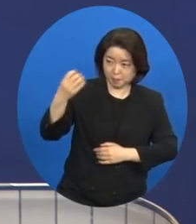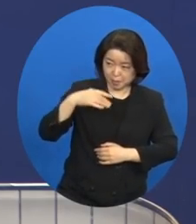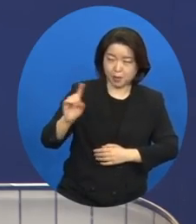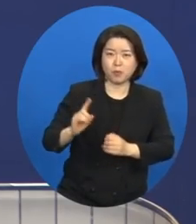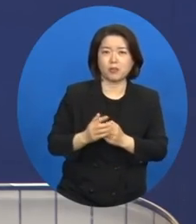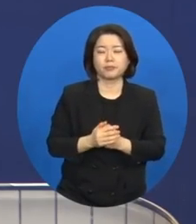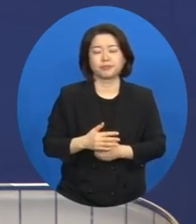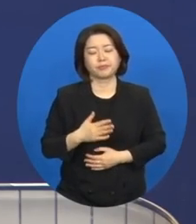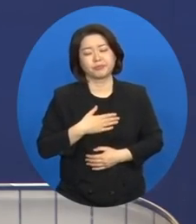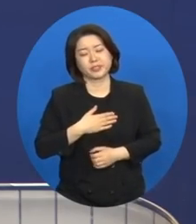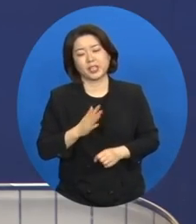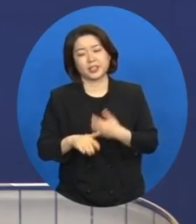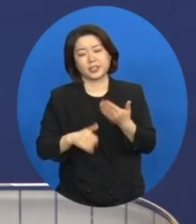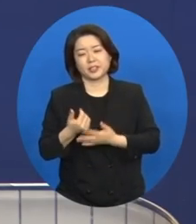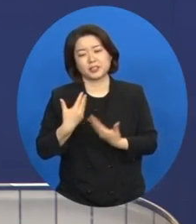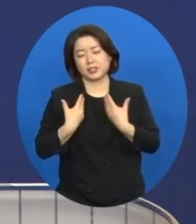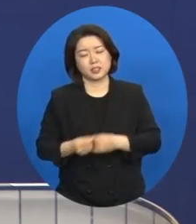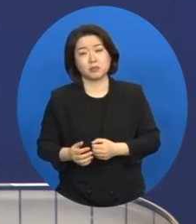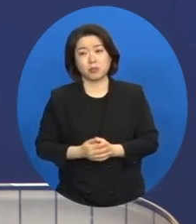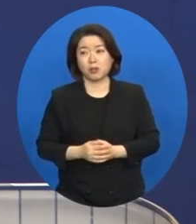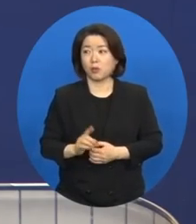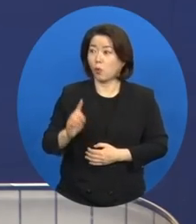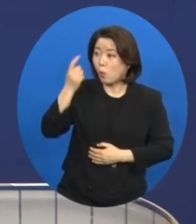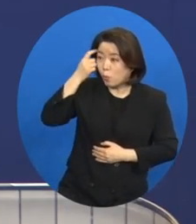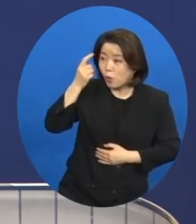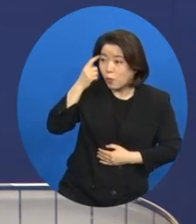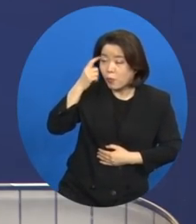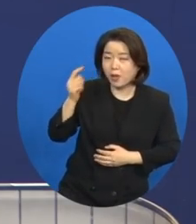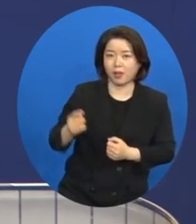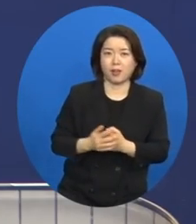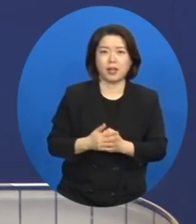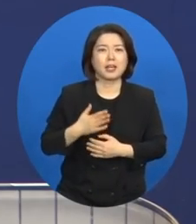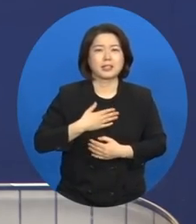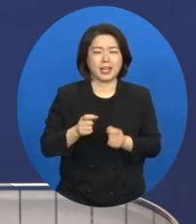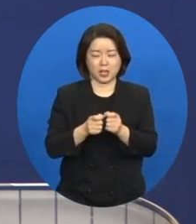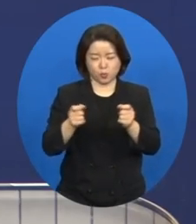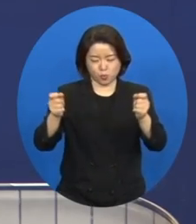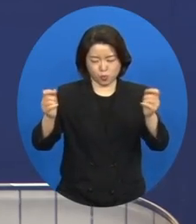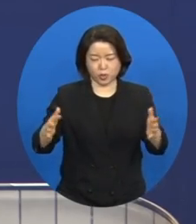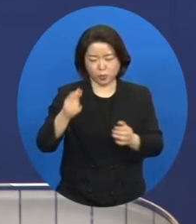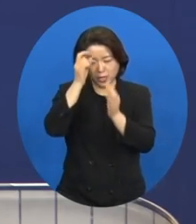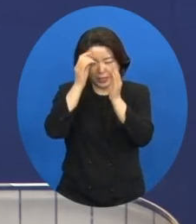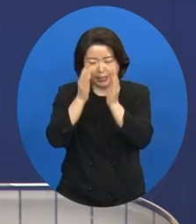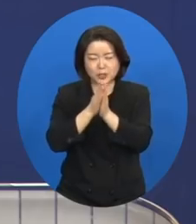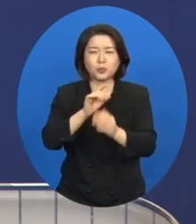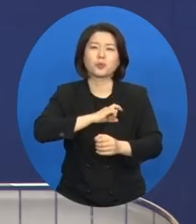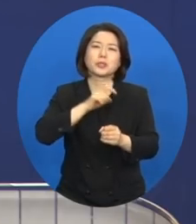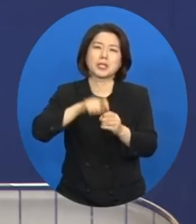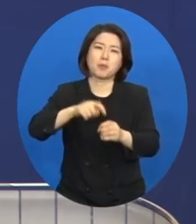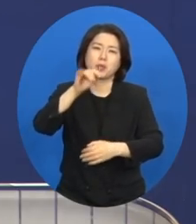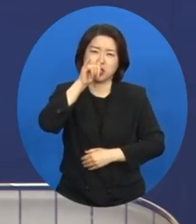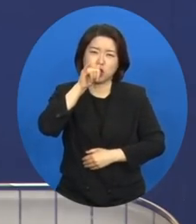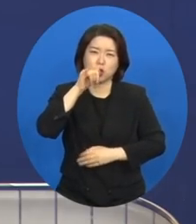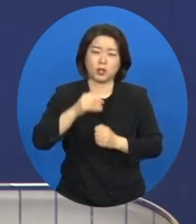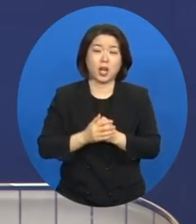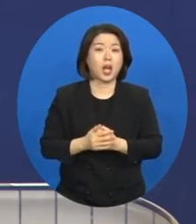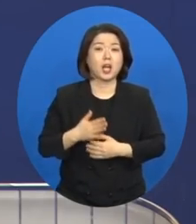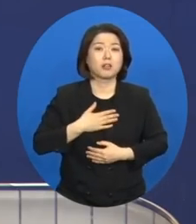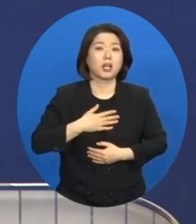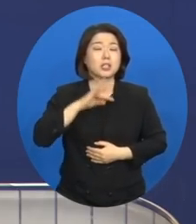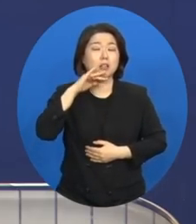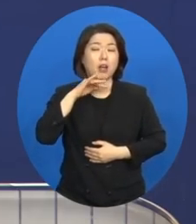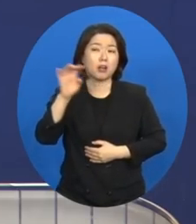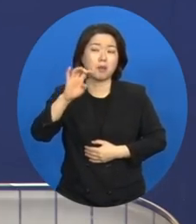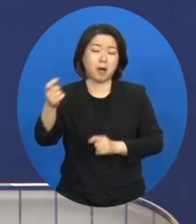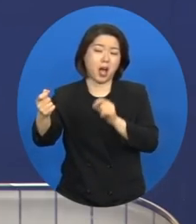참 실망했습니다. 무슨 일입니까? 사실 자기가 오랫동안 기도했던 기도 제목이 있었다는 거예요. 자기가 이제